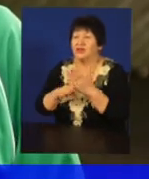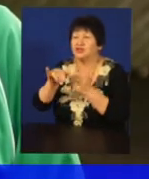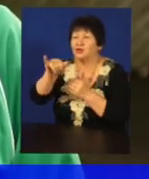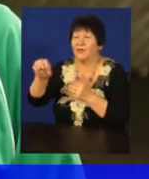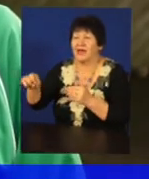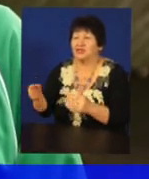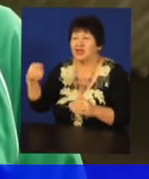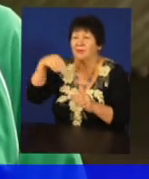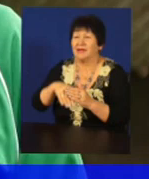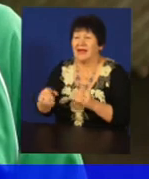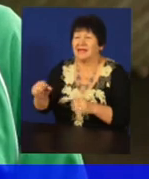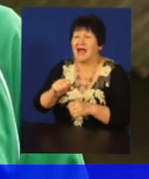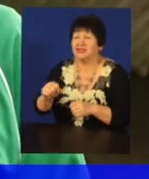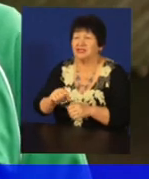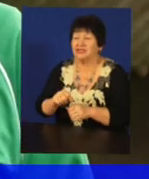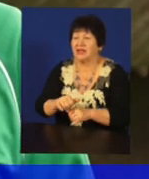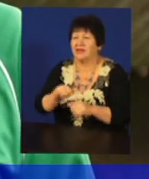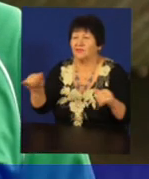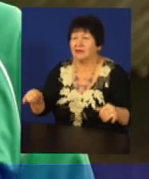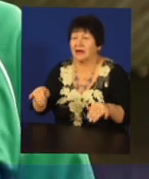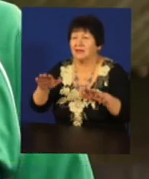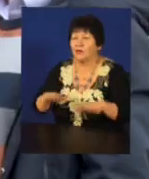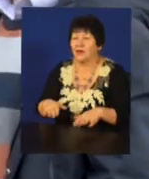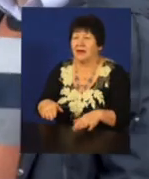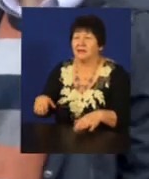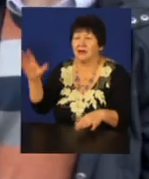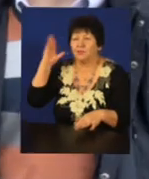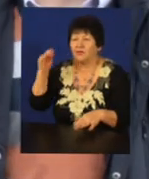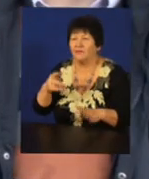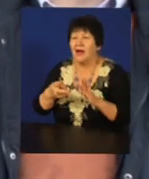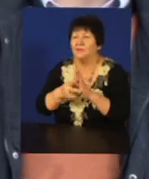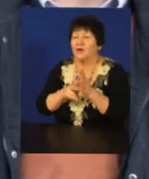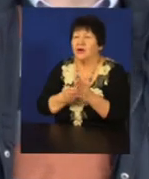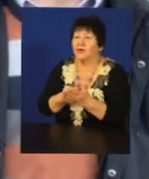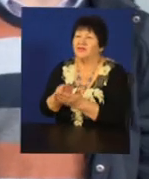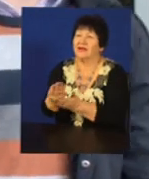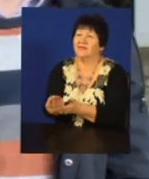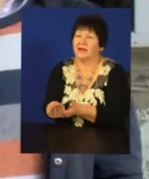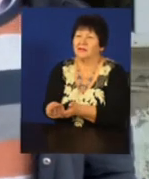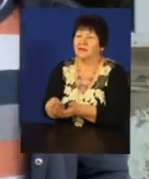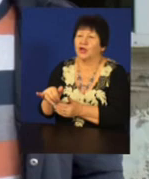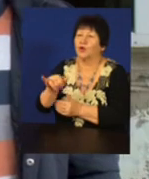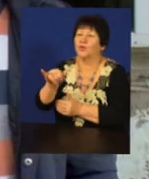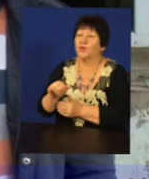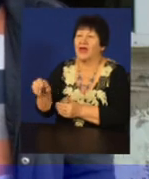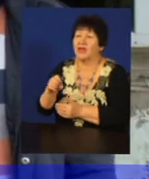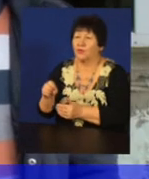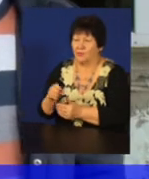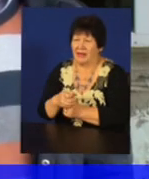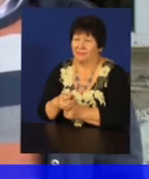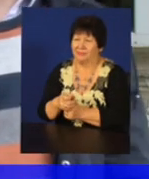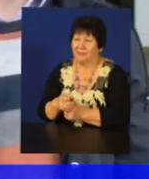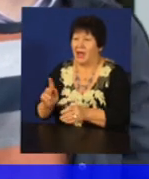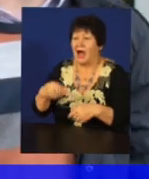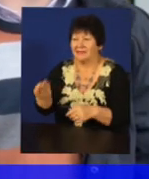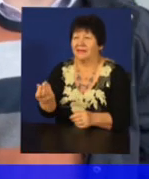și implementat de Agenția de Dezvoltare Locală din Moldova. Proiectul este finanțat de către Uniunea Europeană, deci Uniunea Europeană a